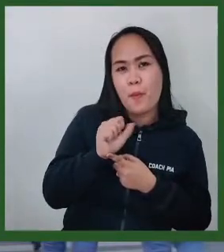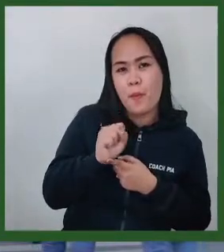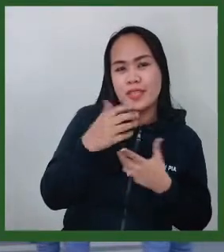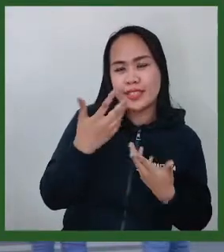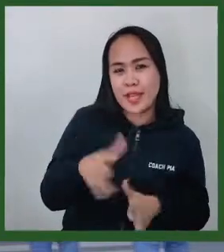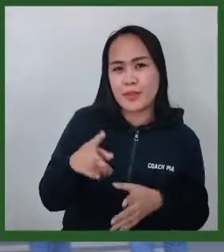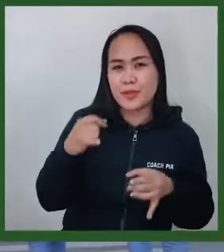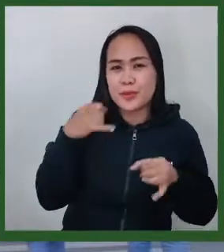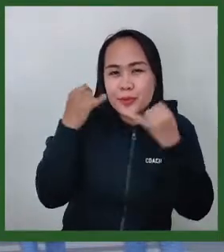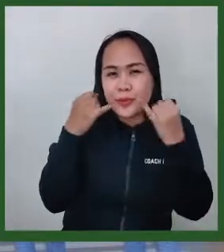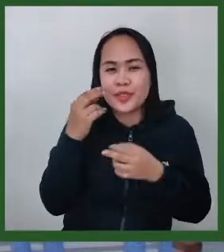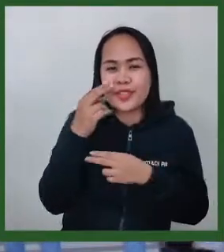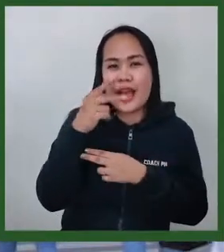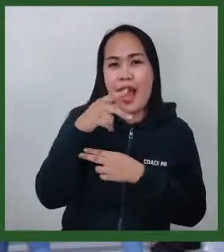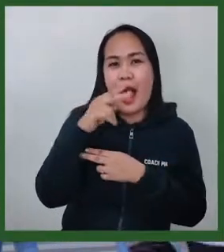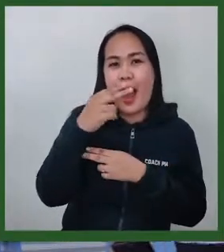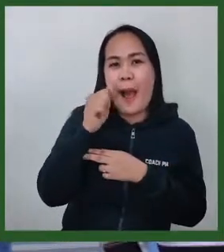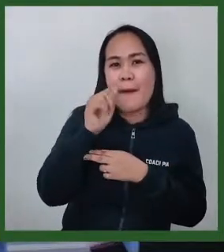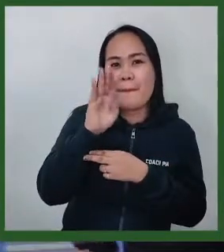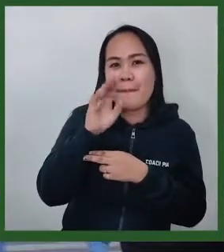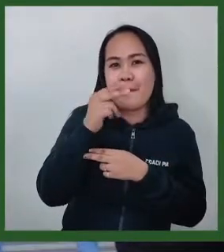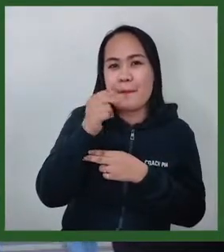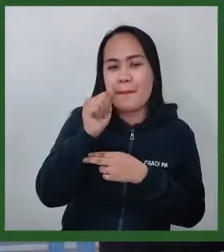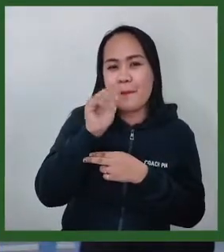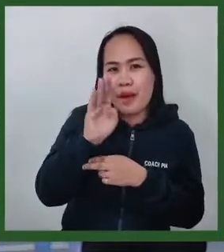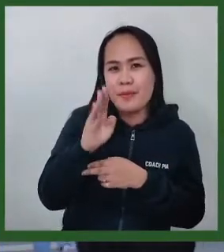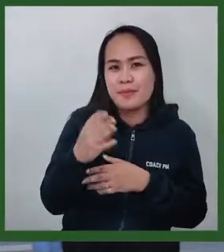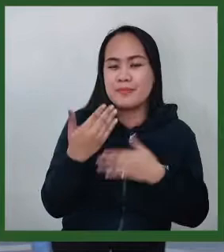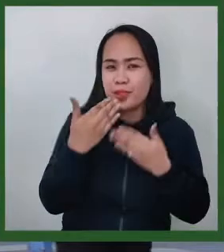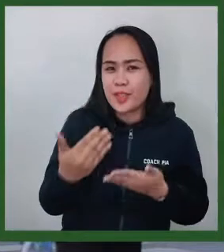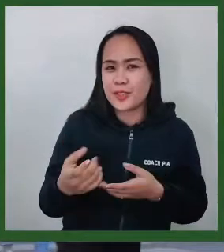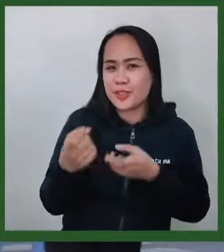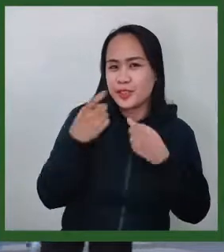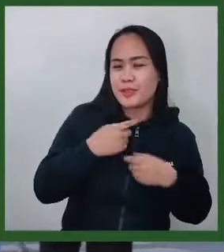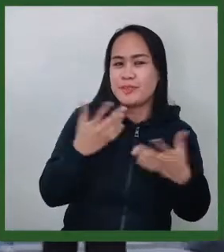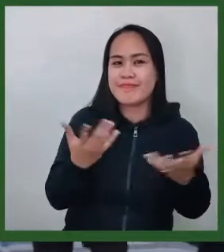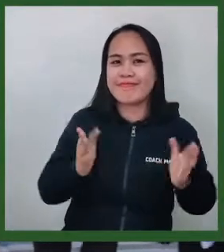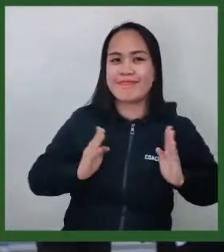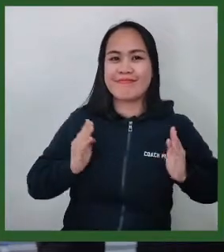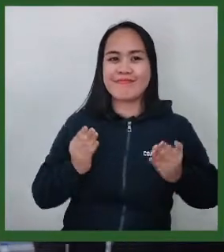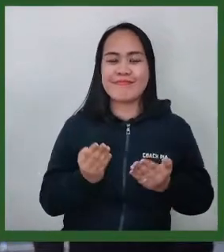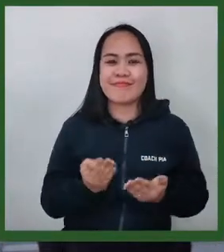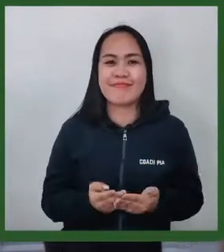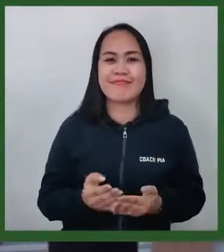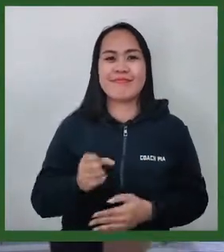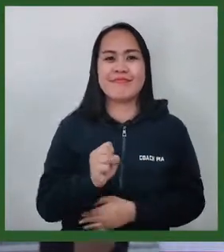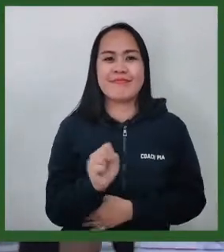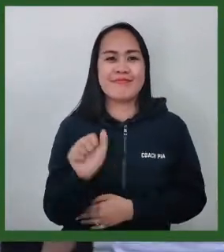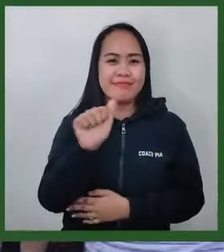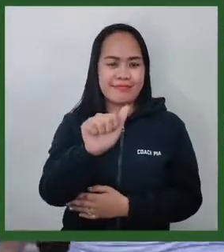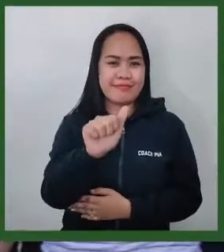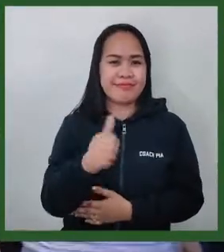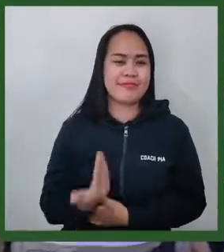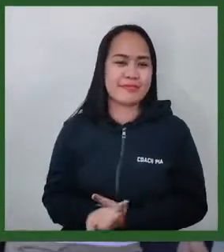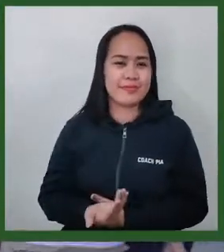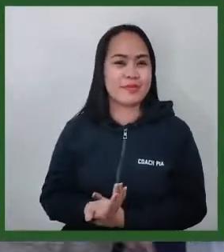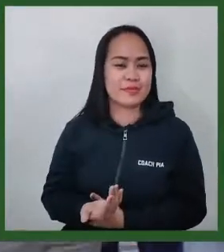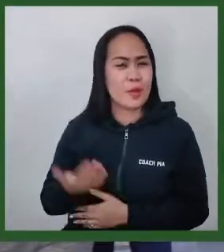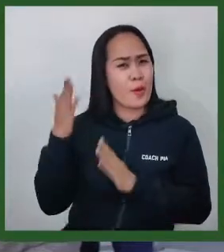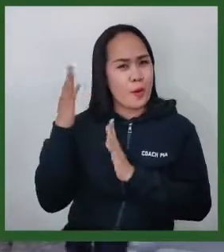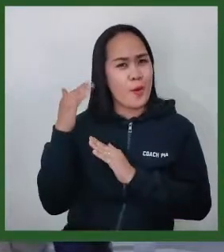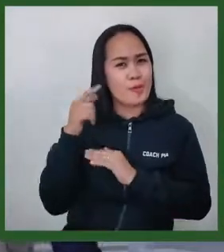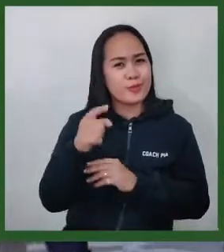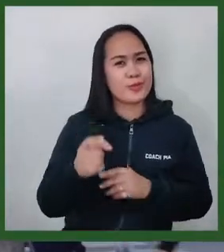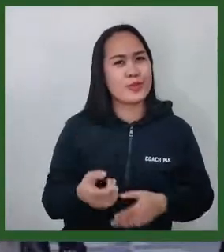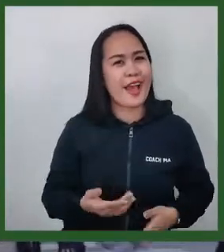habab na inyong inihandog para po sa sanggunian barangay ng San Antonio. At nawa ay nagustuhan niyo rin ang